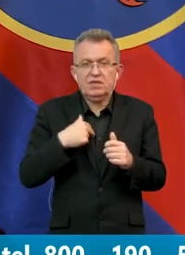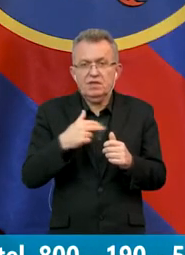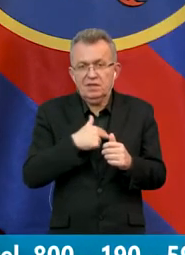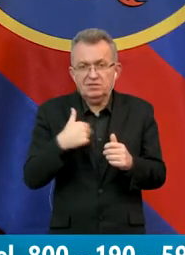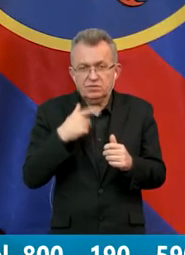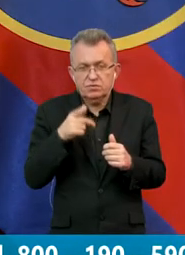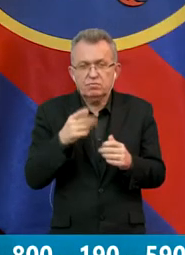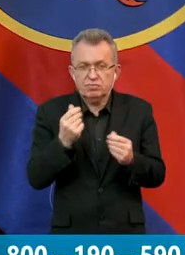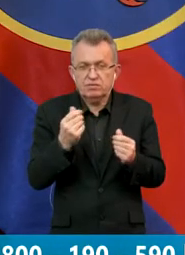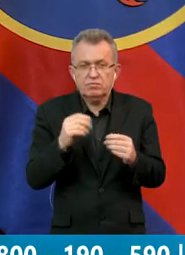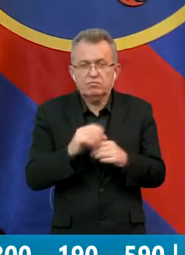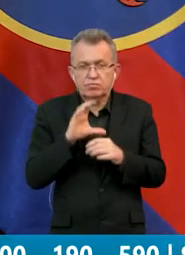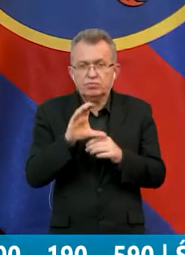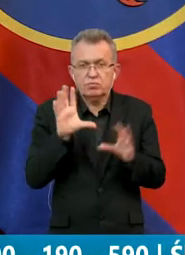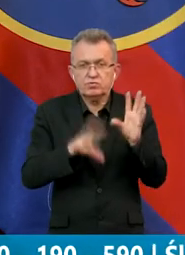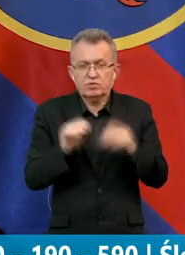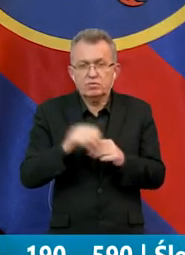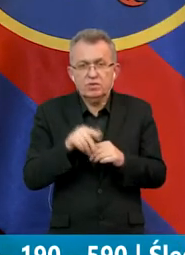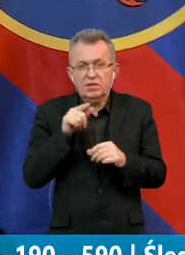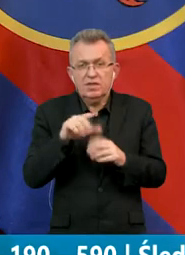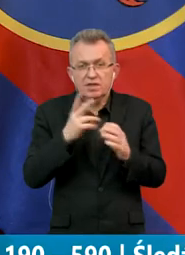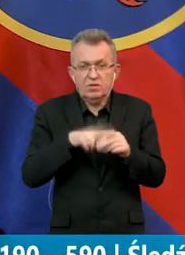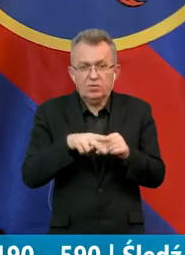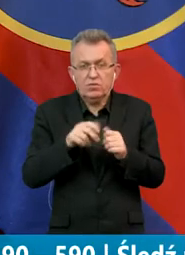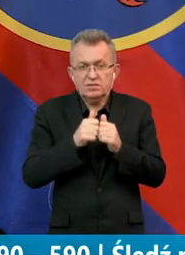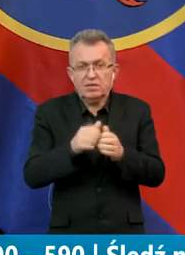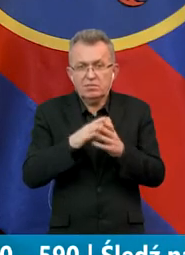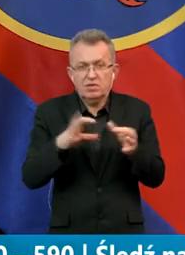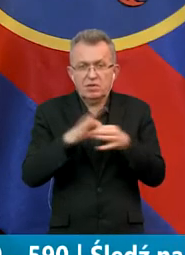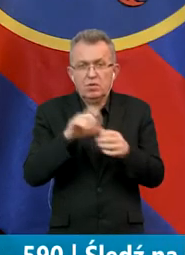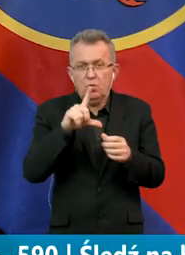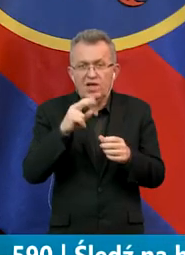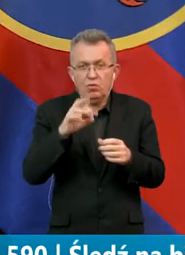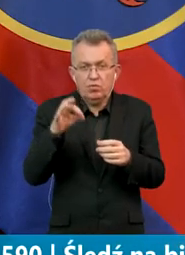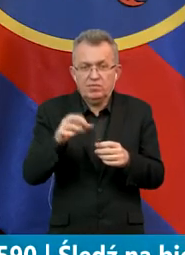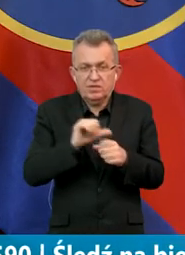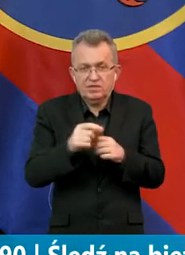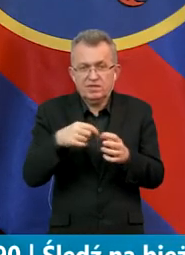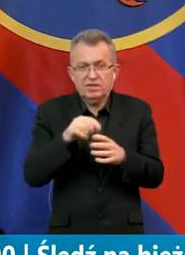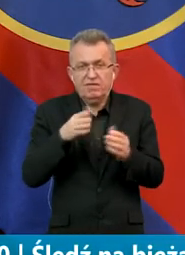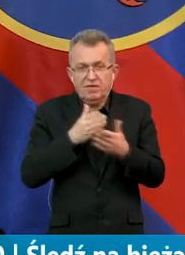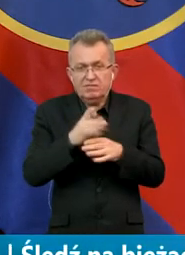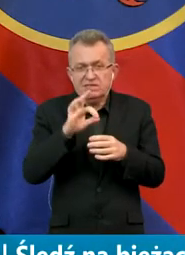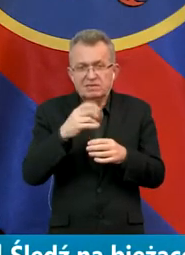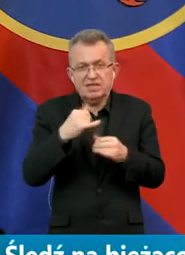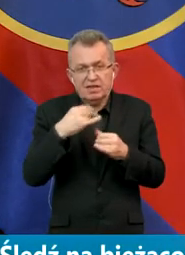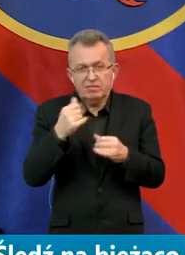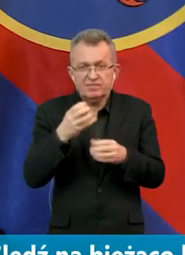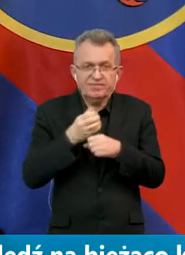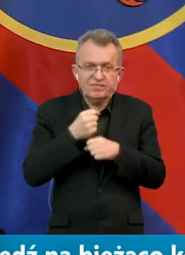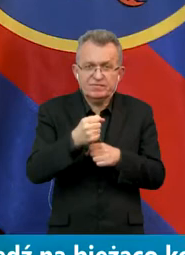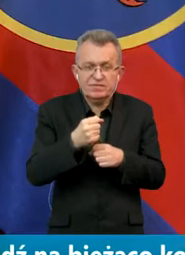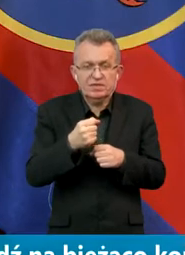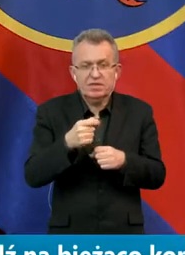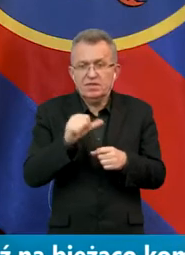naszego budżetu. Oczywiście niektóre zadania typu węzeł Łękno jest realizowane w ramach SKM-ki, ale z innych funduszy, więc tutaj